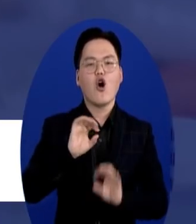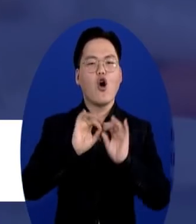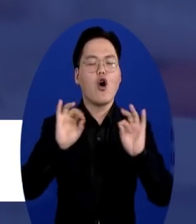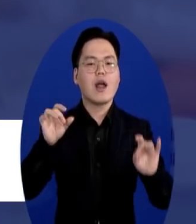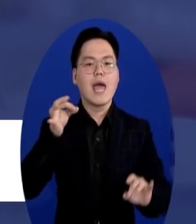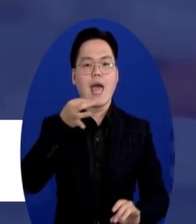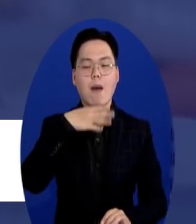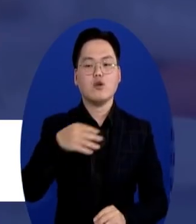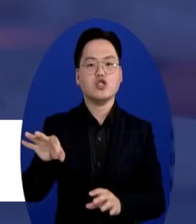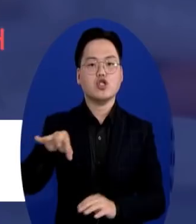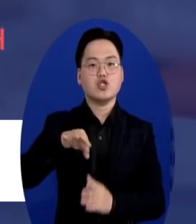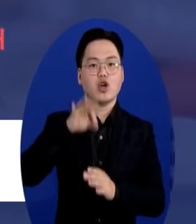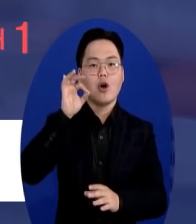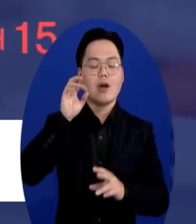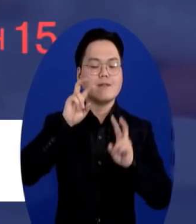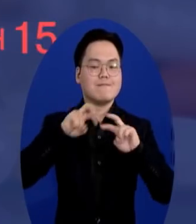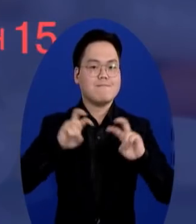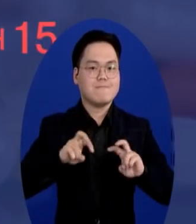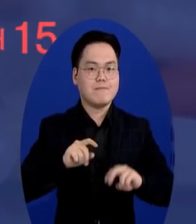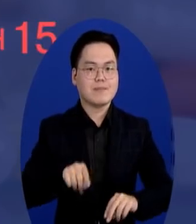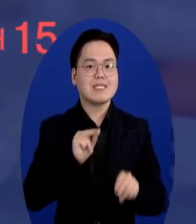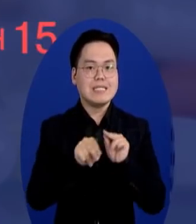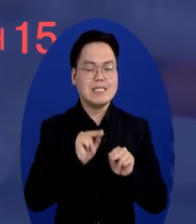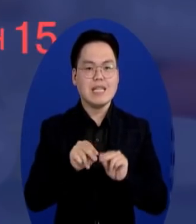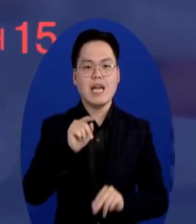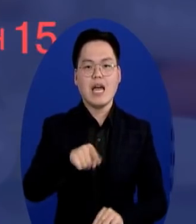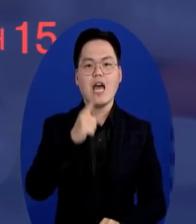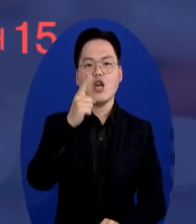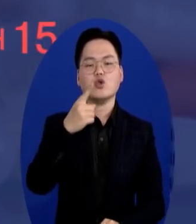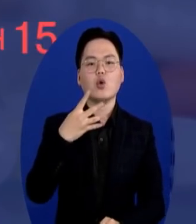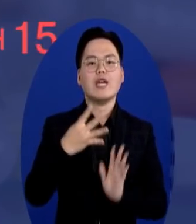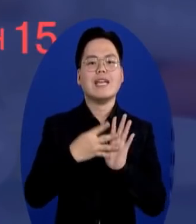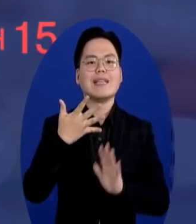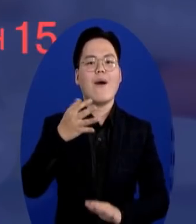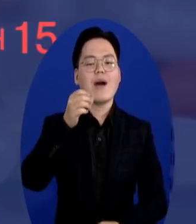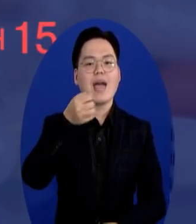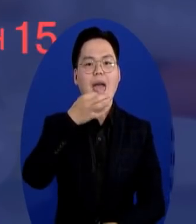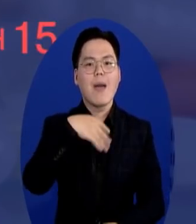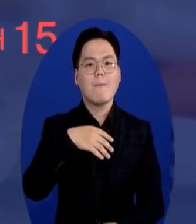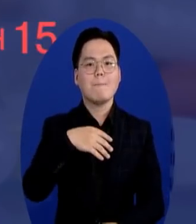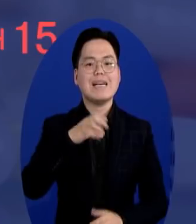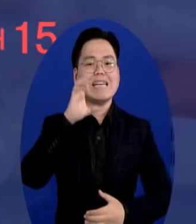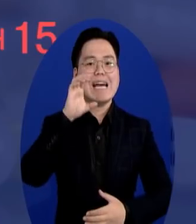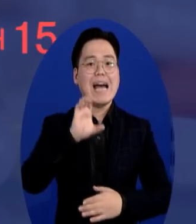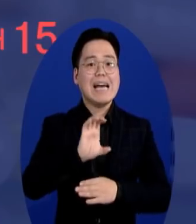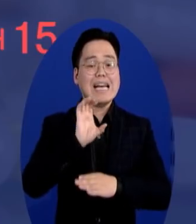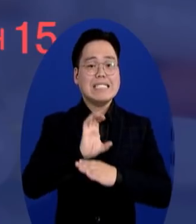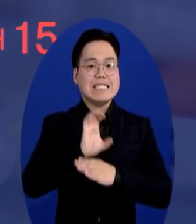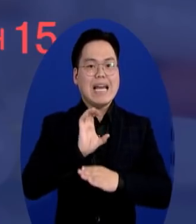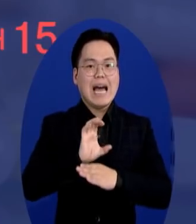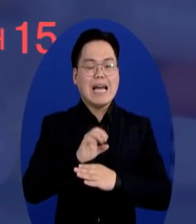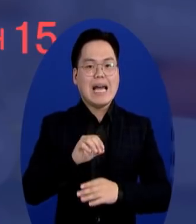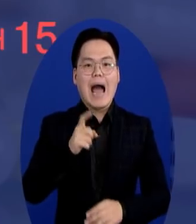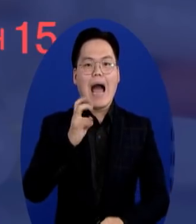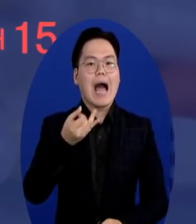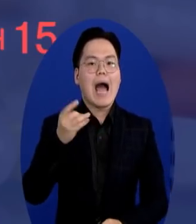сонгож шалгалт явуулжээ. Нийт эмийн 11% буюу 195 нь стандартын шаардлага хангаагүй байна. Мөн 76 нэр